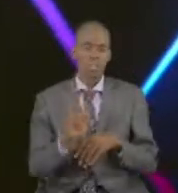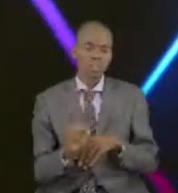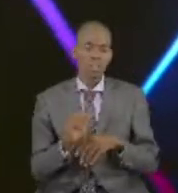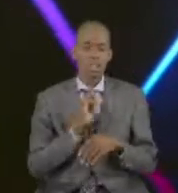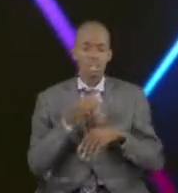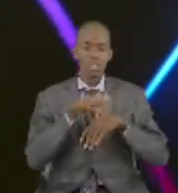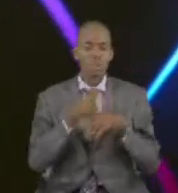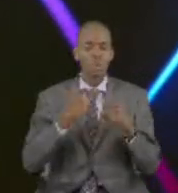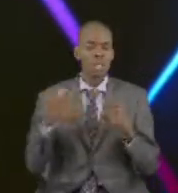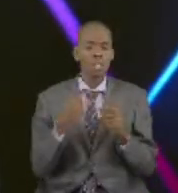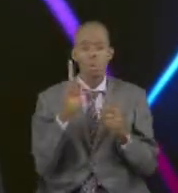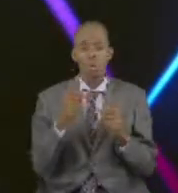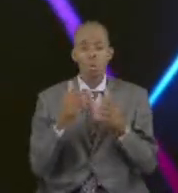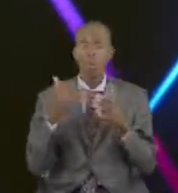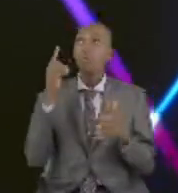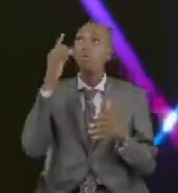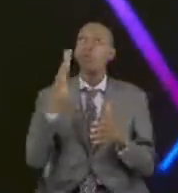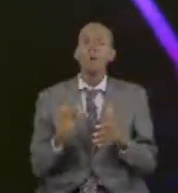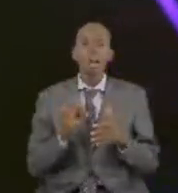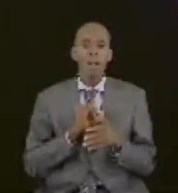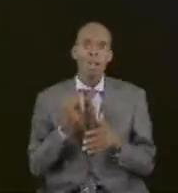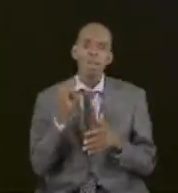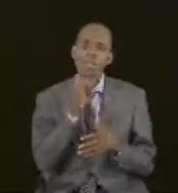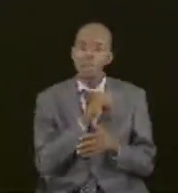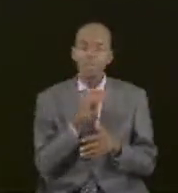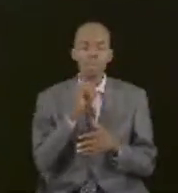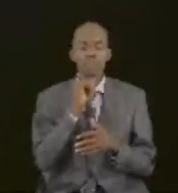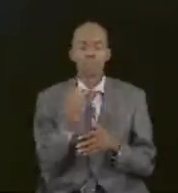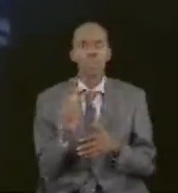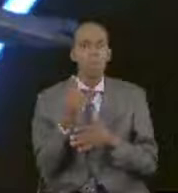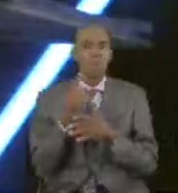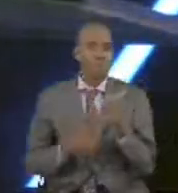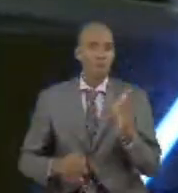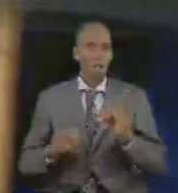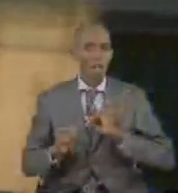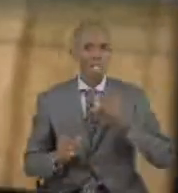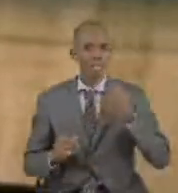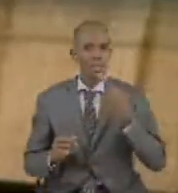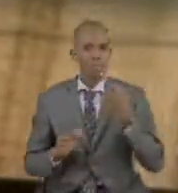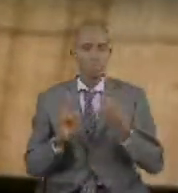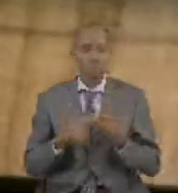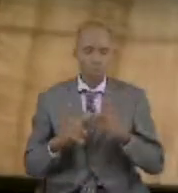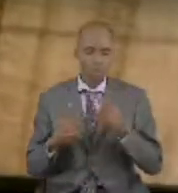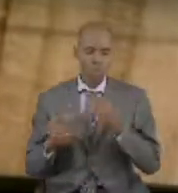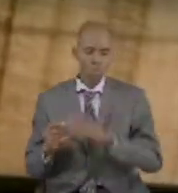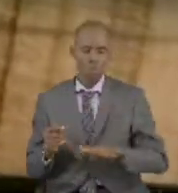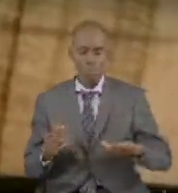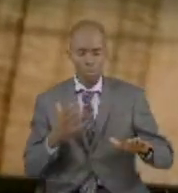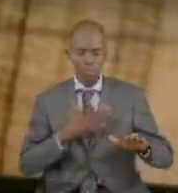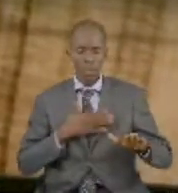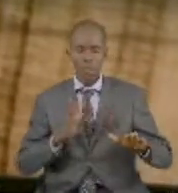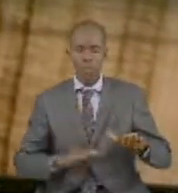les SMS devant Dieu, je ne mens point. Ce que je dis aux enfants, mes enfants,